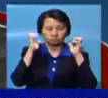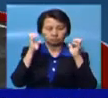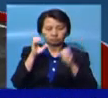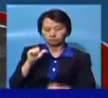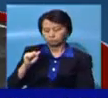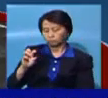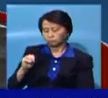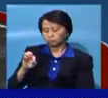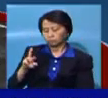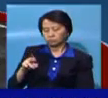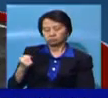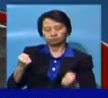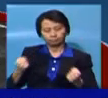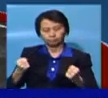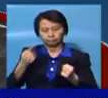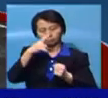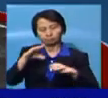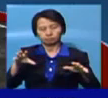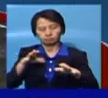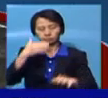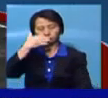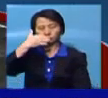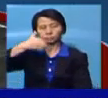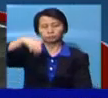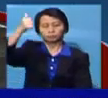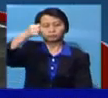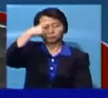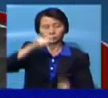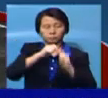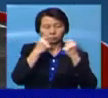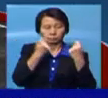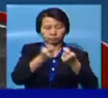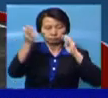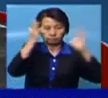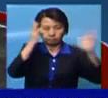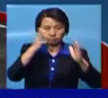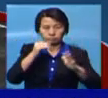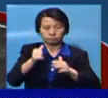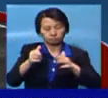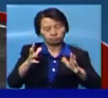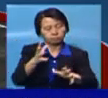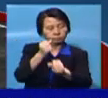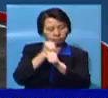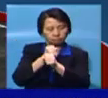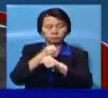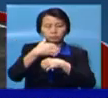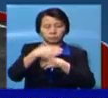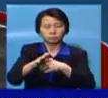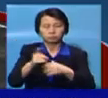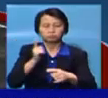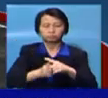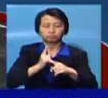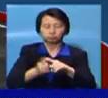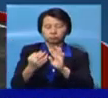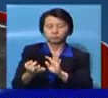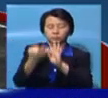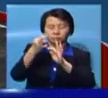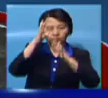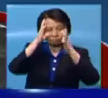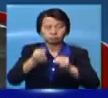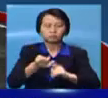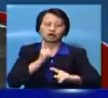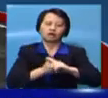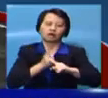Yahya tekad untuk melaksanakan yang terbaik bersama skuad negara dan memburu kemenangan selepas sering kali berdepan keputusan